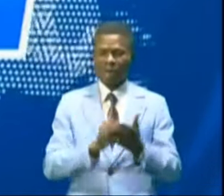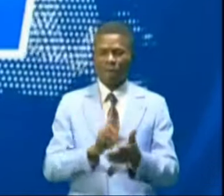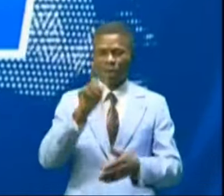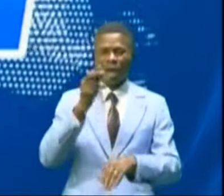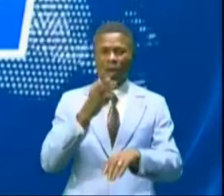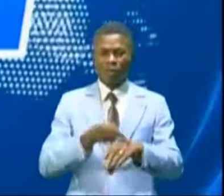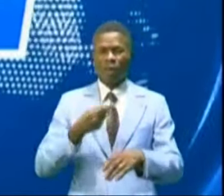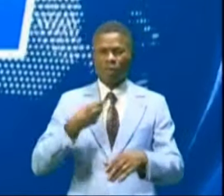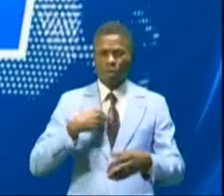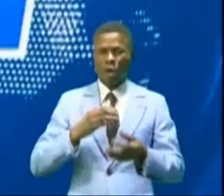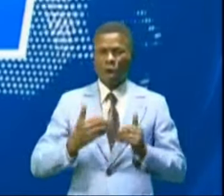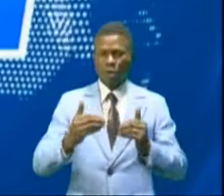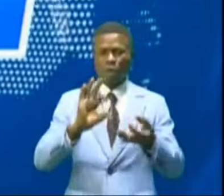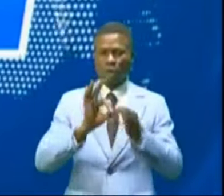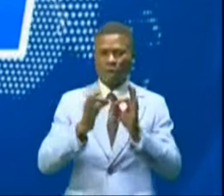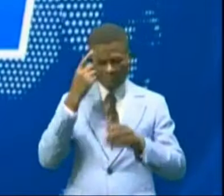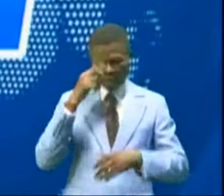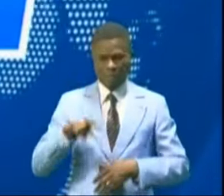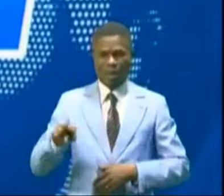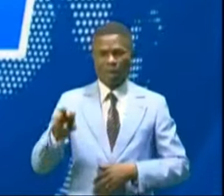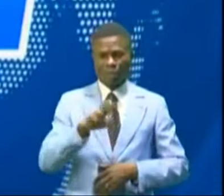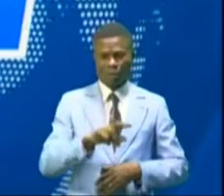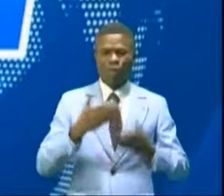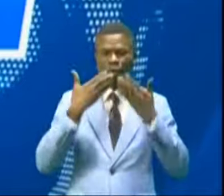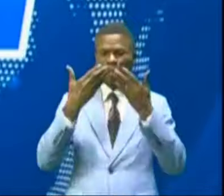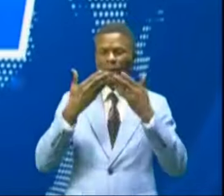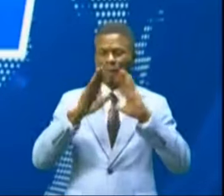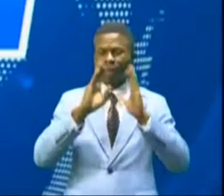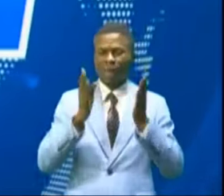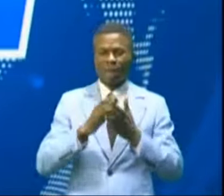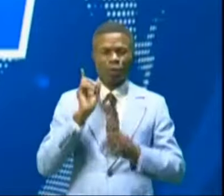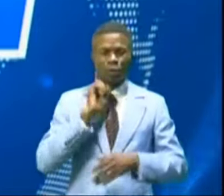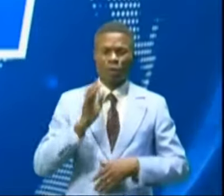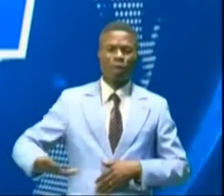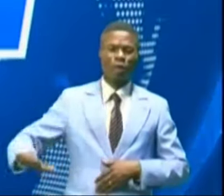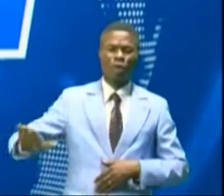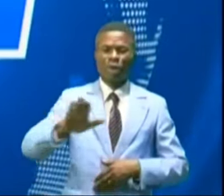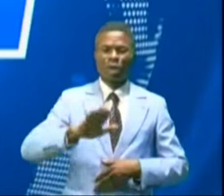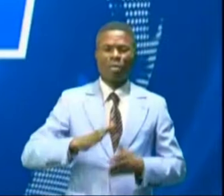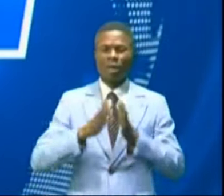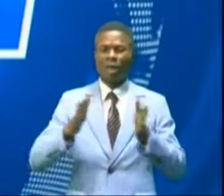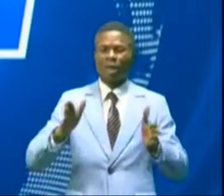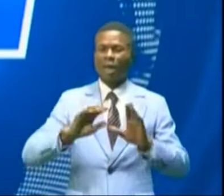l'avoir suivi. Les informations continuent sur votre chaîne. Nancy Odia va